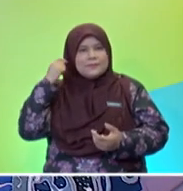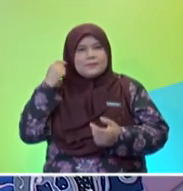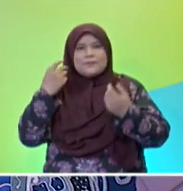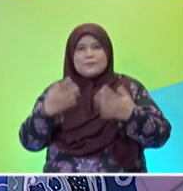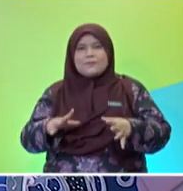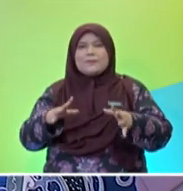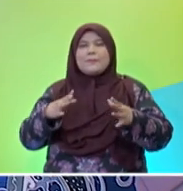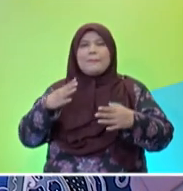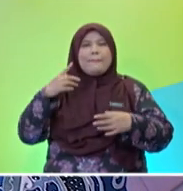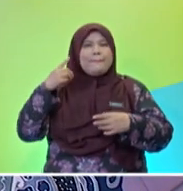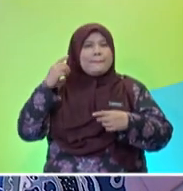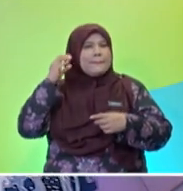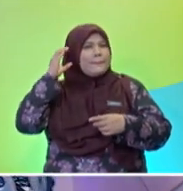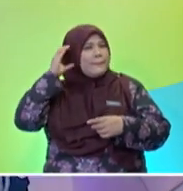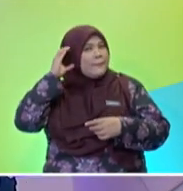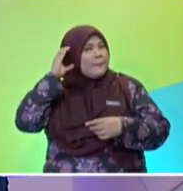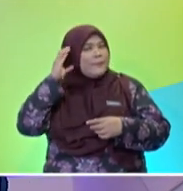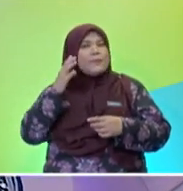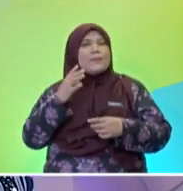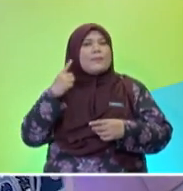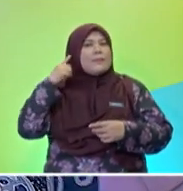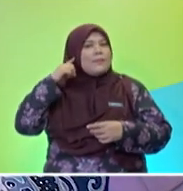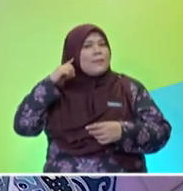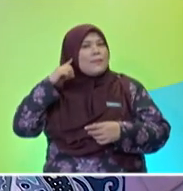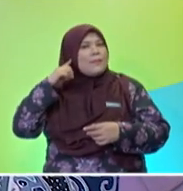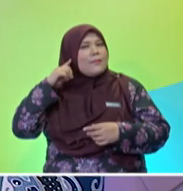Tuh semua kan Oke sekarang bunyikan